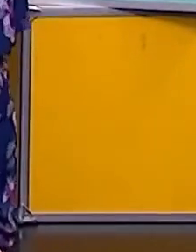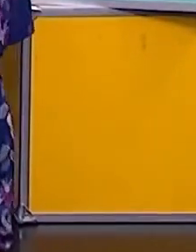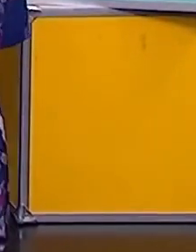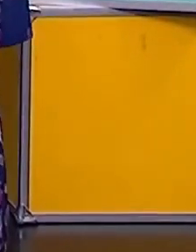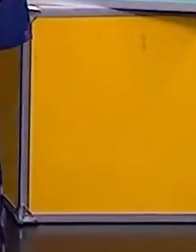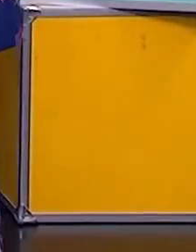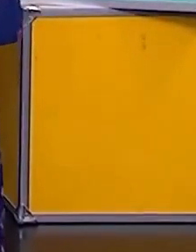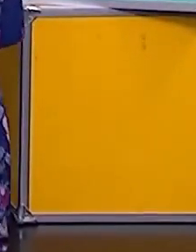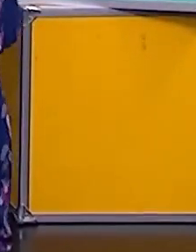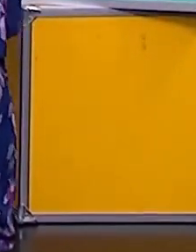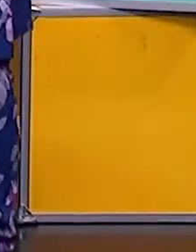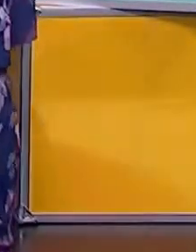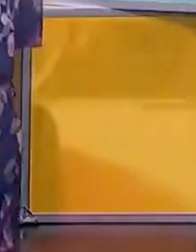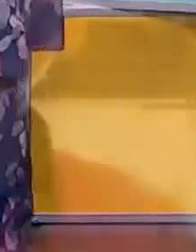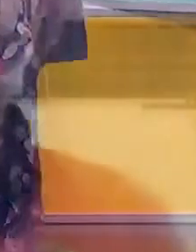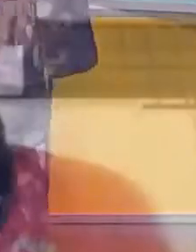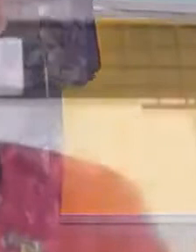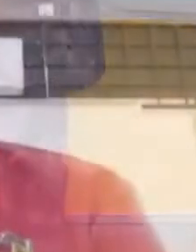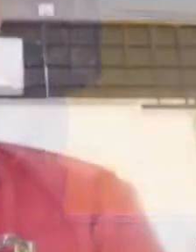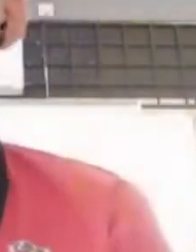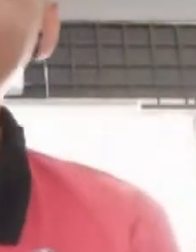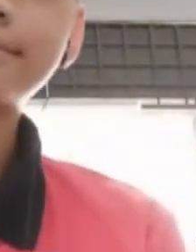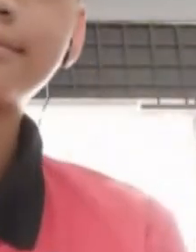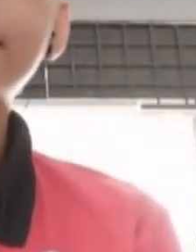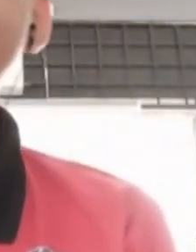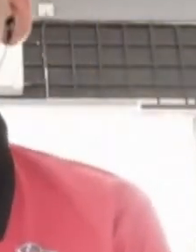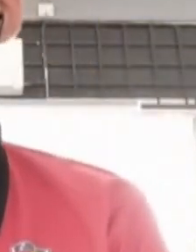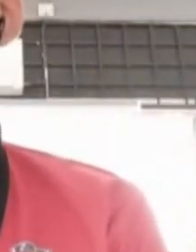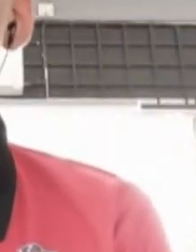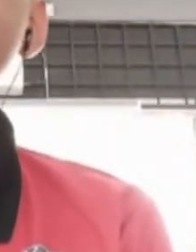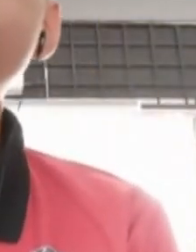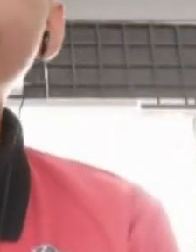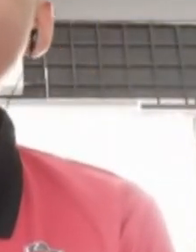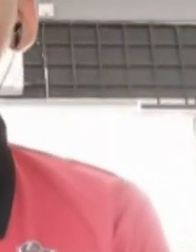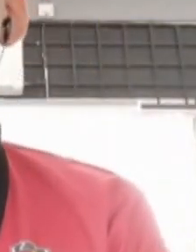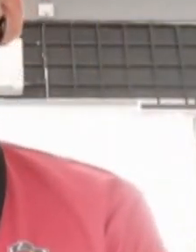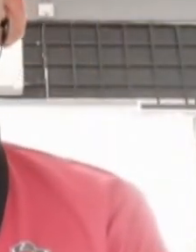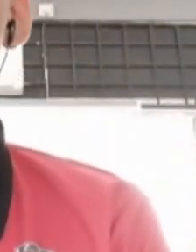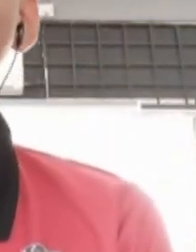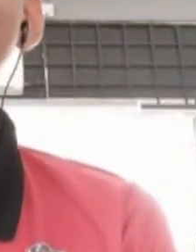Sampai